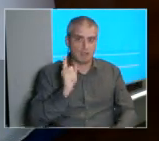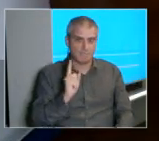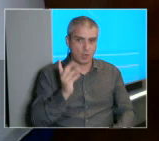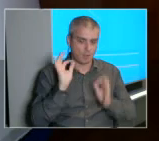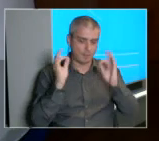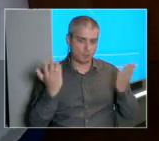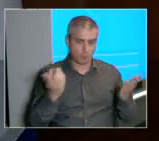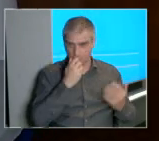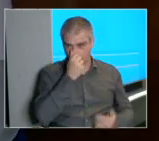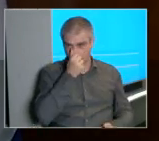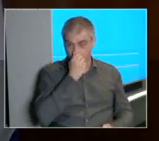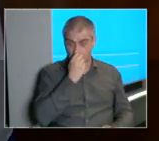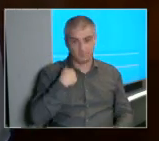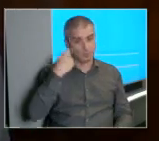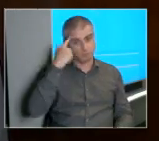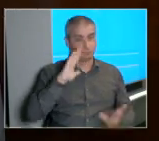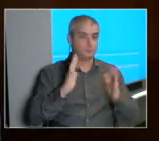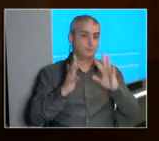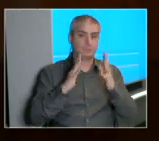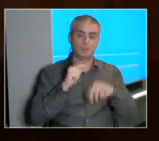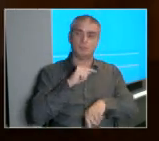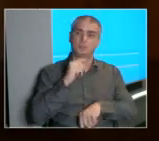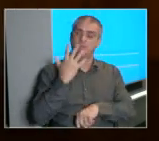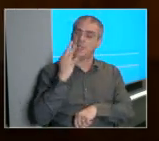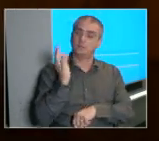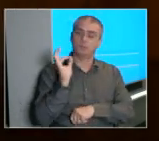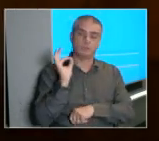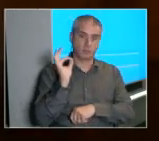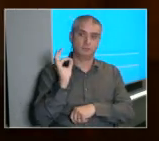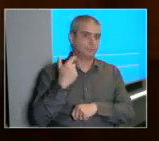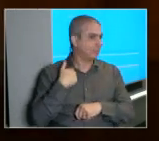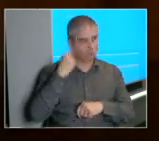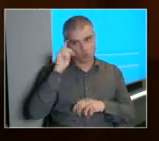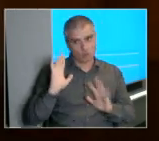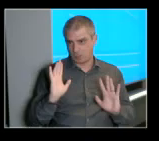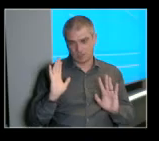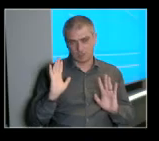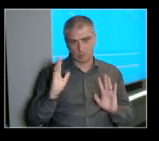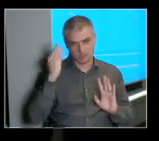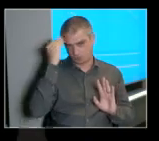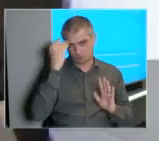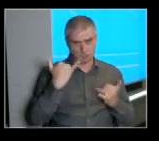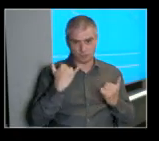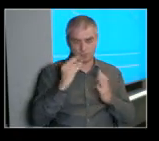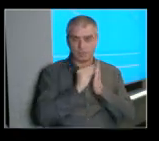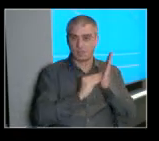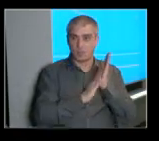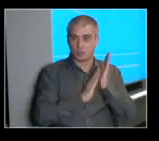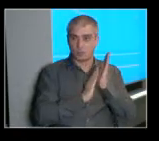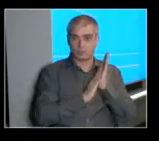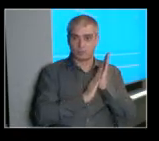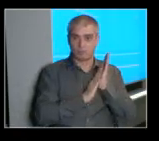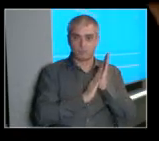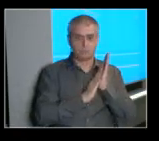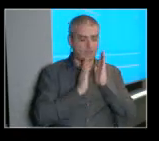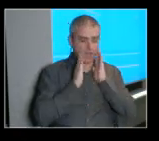באופן מיוחד, נדמה לי בסביבות 50%, אני לא יודע, אני לא זוכר כרגע את הנתון, אבל